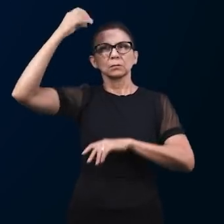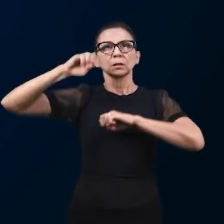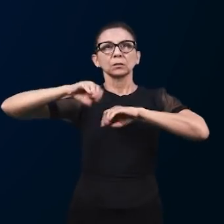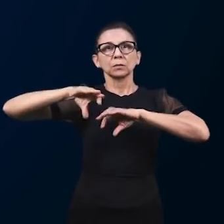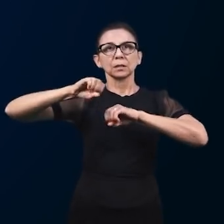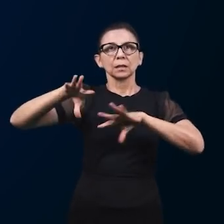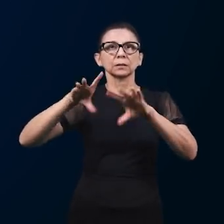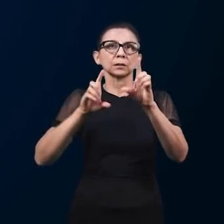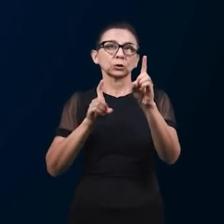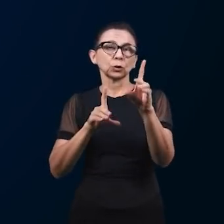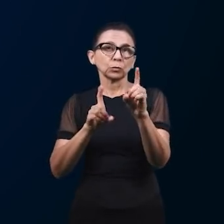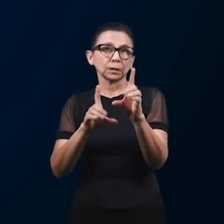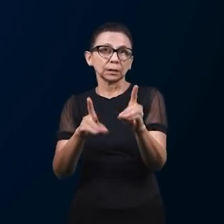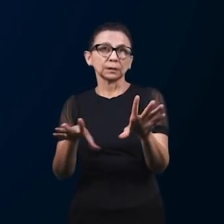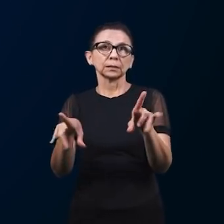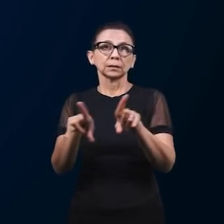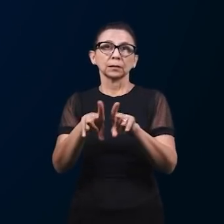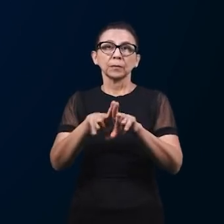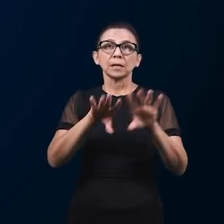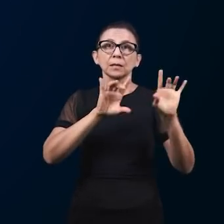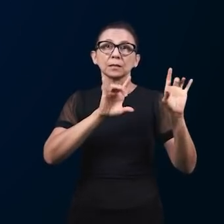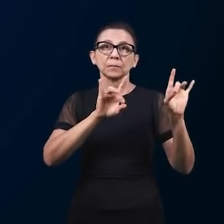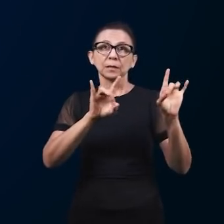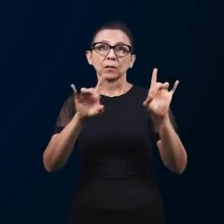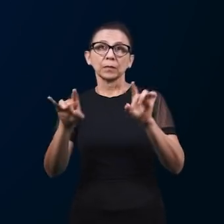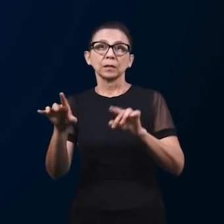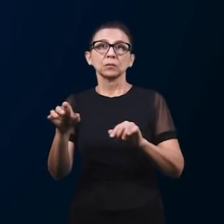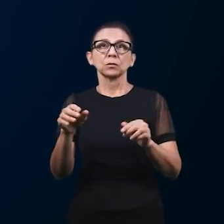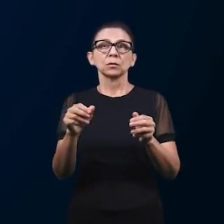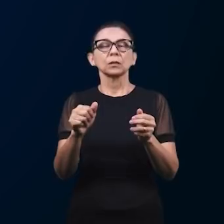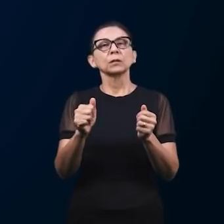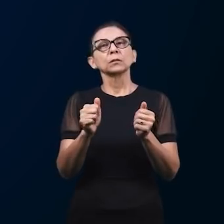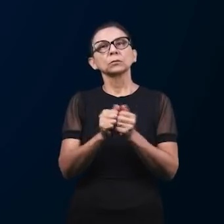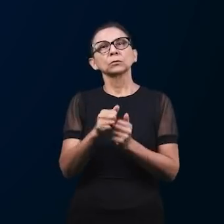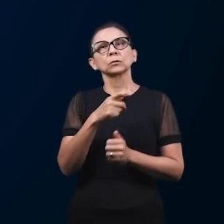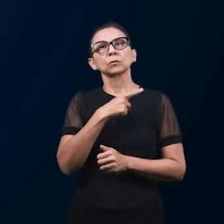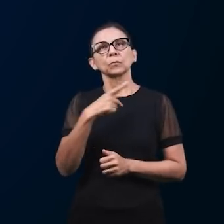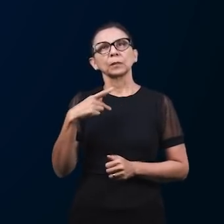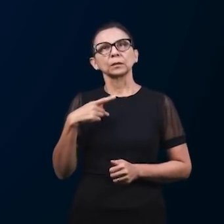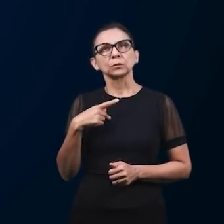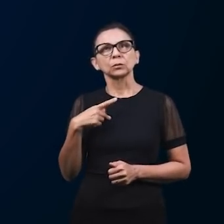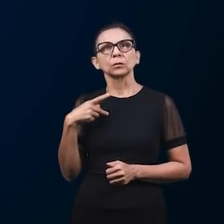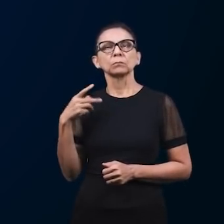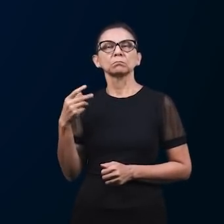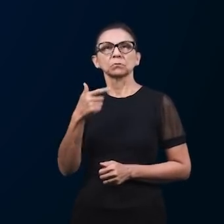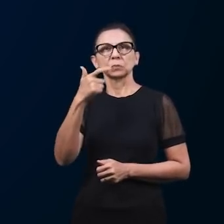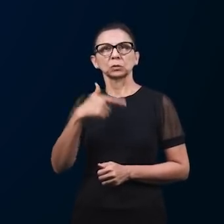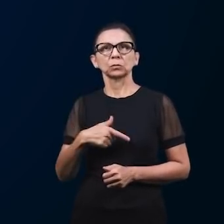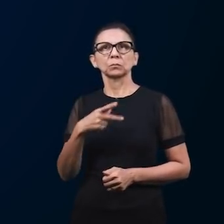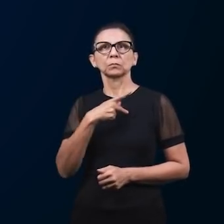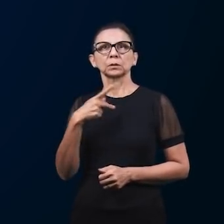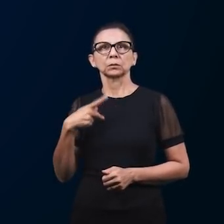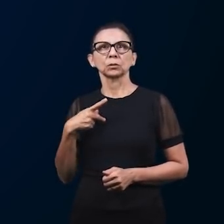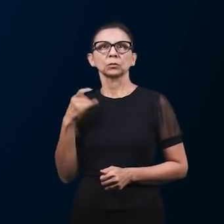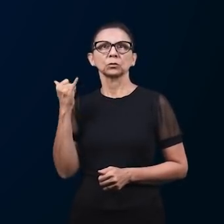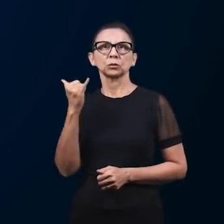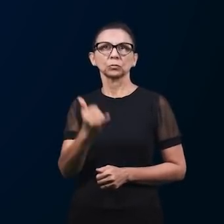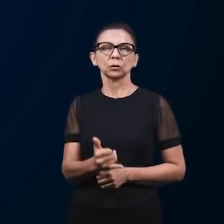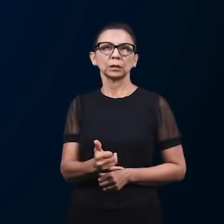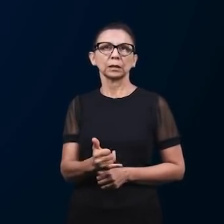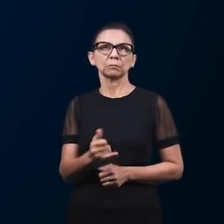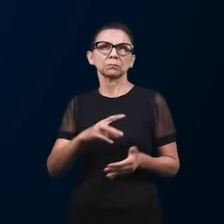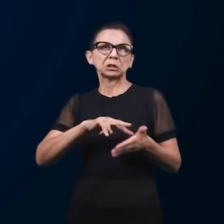og gitt mer liv. Og spesielt meg som pastor så er det en hvile at hver uke så får jeg disse spørsmålene i den